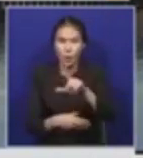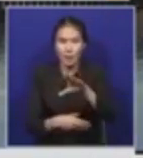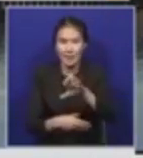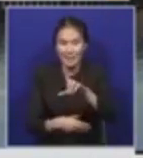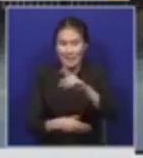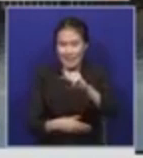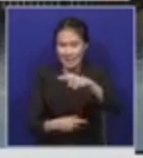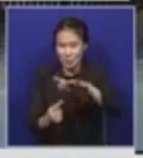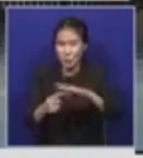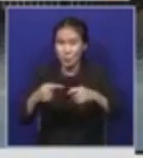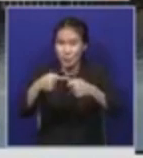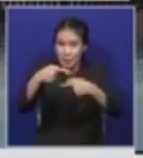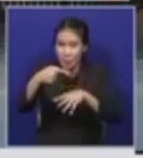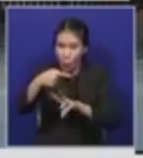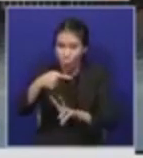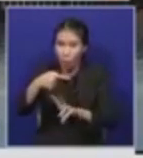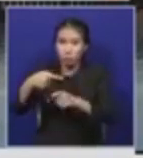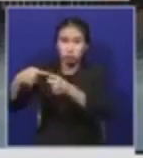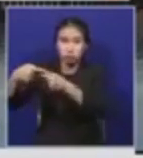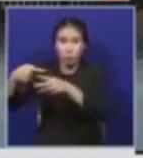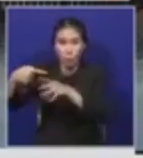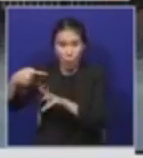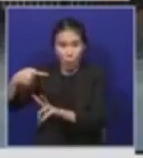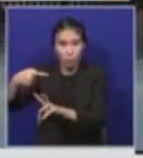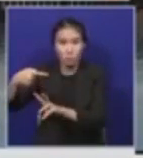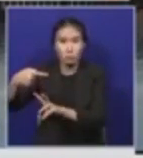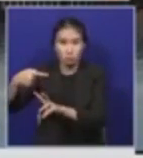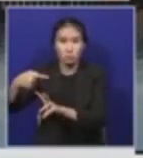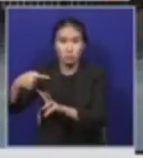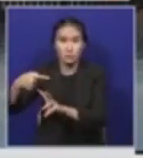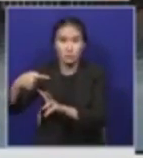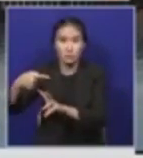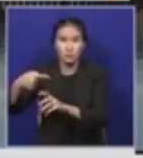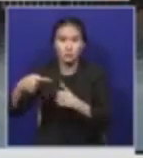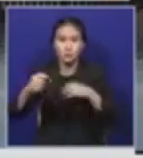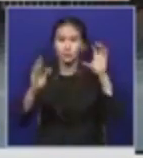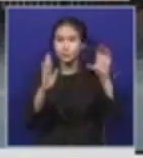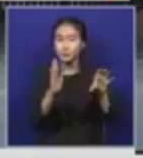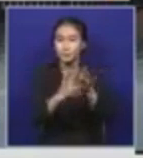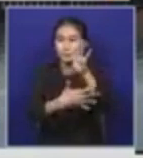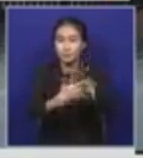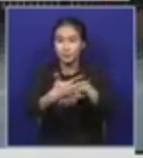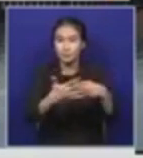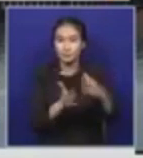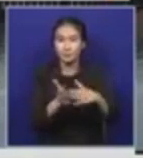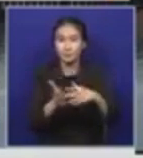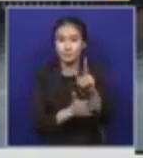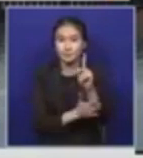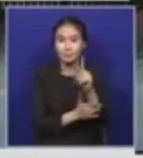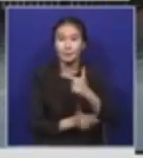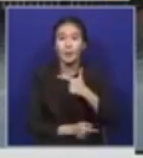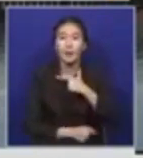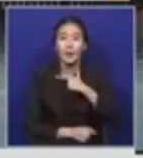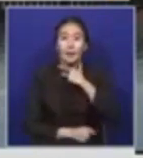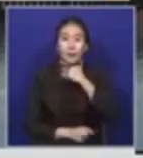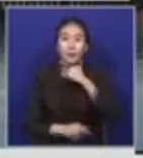อยู่6สายพันธุ์พี่น้องข่า6นะครับพี่น้องขมุ4พี่น้องกะเหรี่ยง15อันนี้เฉพาะ